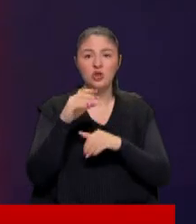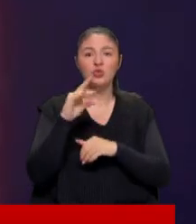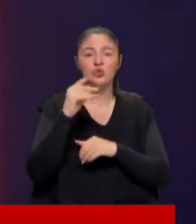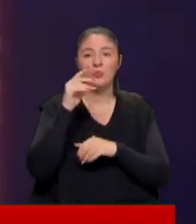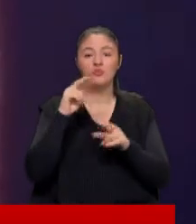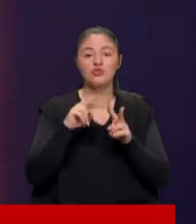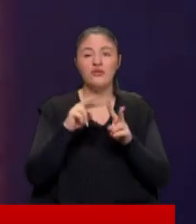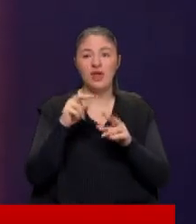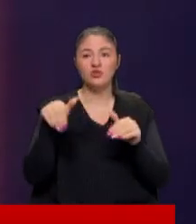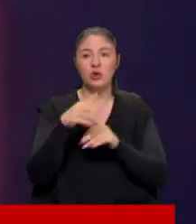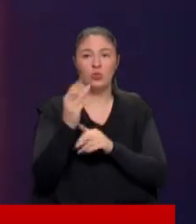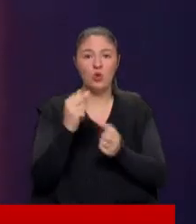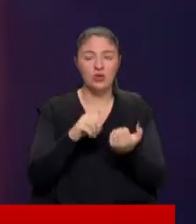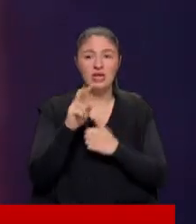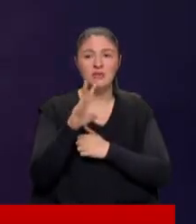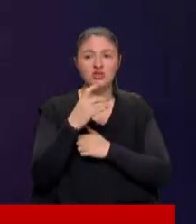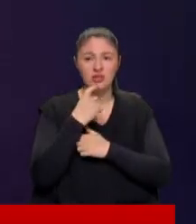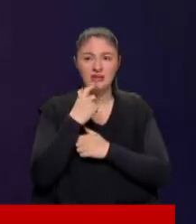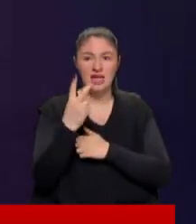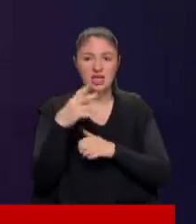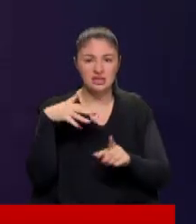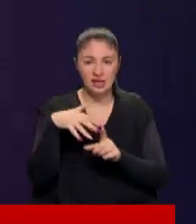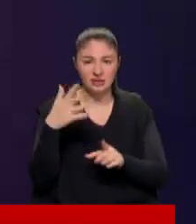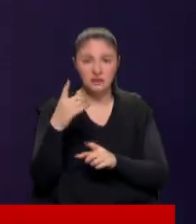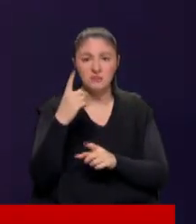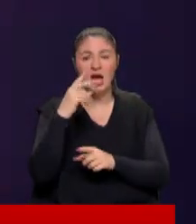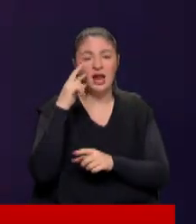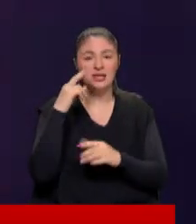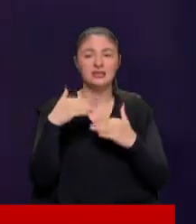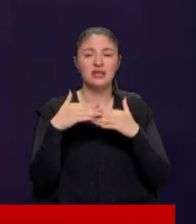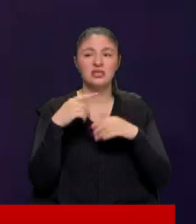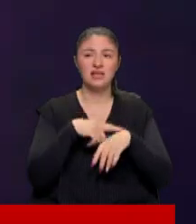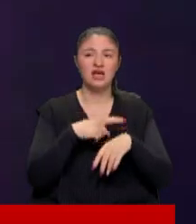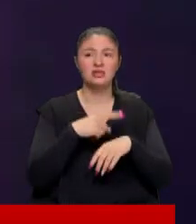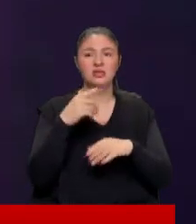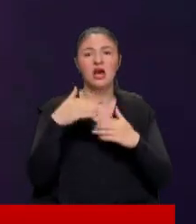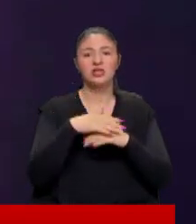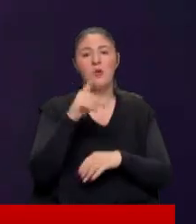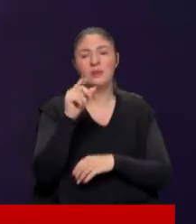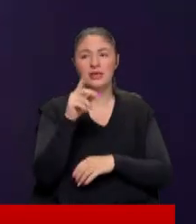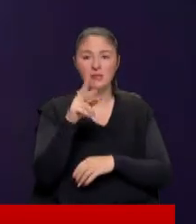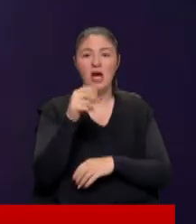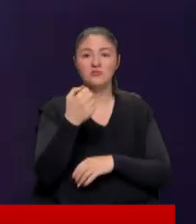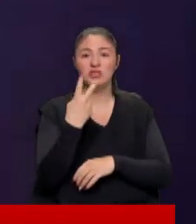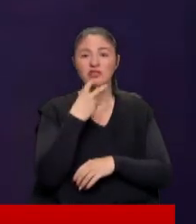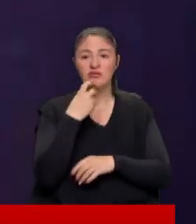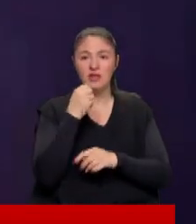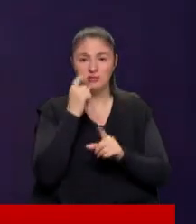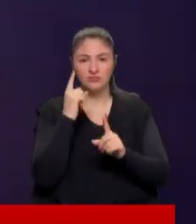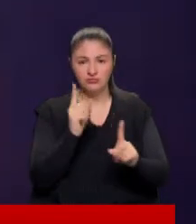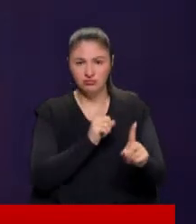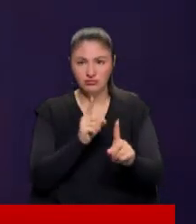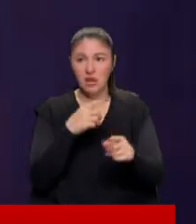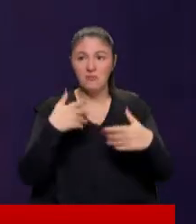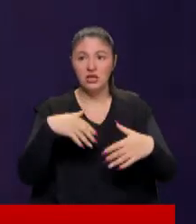Mustafa Sokak'ta meydana geldi olay. 25 yaşındaki iki saldırgan 1 Aralık saat 23 civarında 62 yaşındaki CT'yi takip etti.